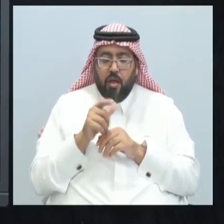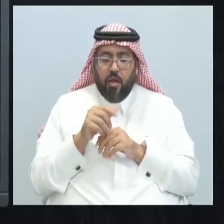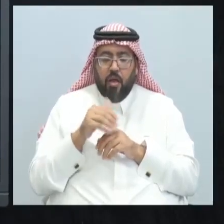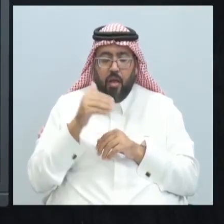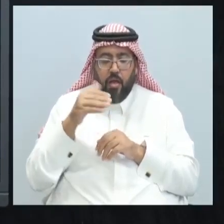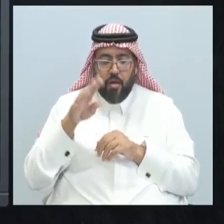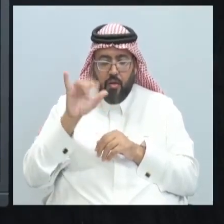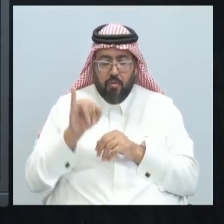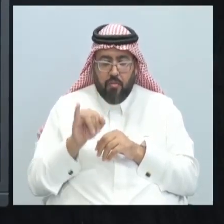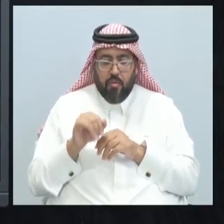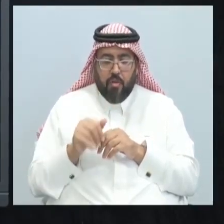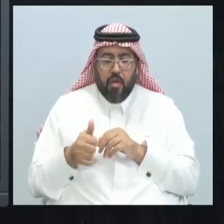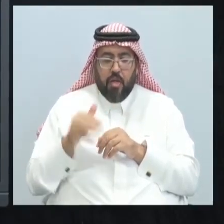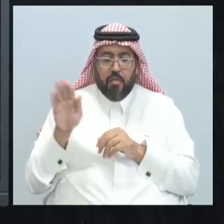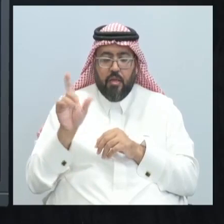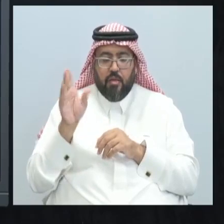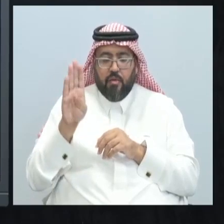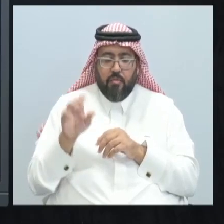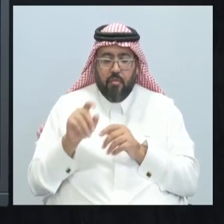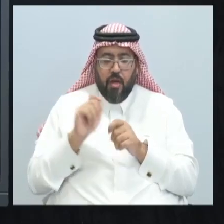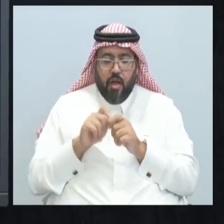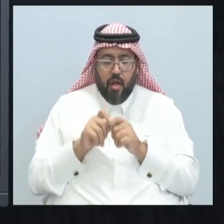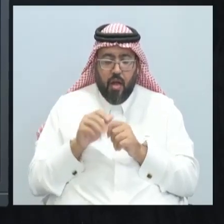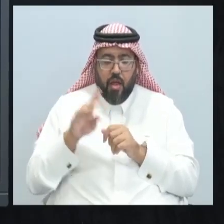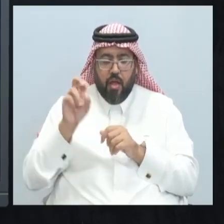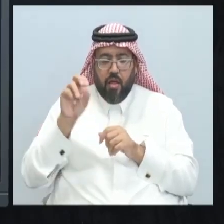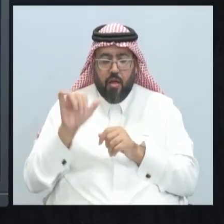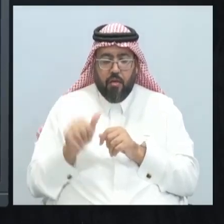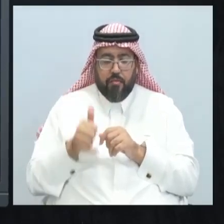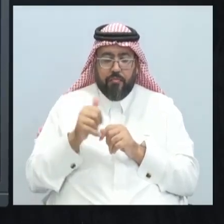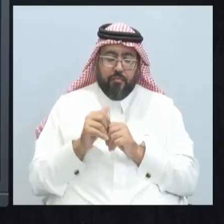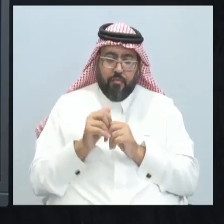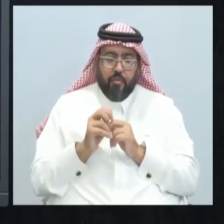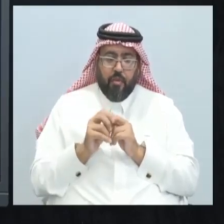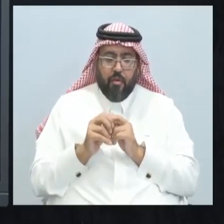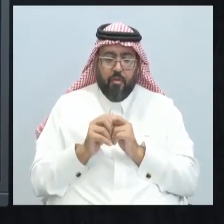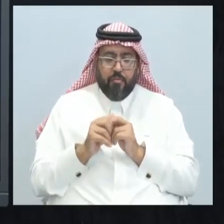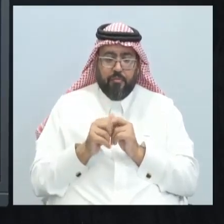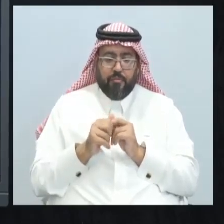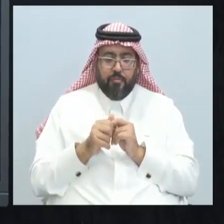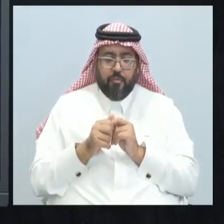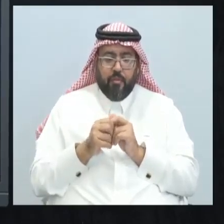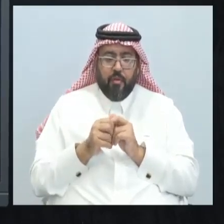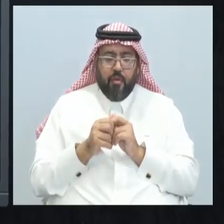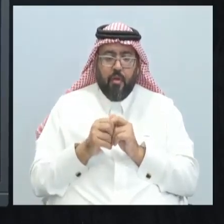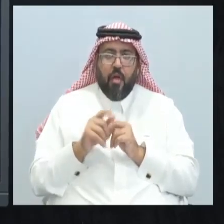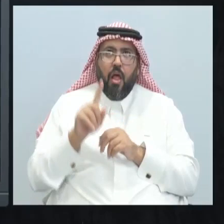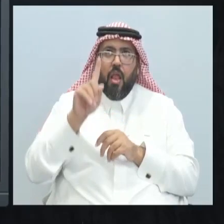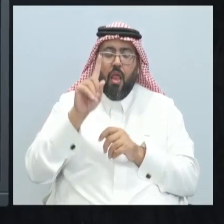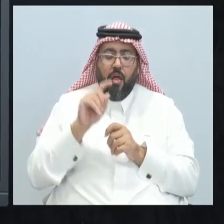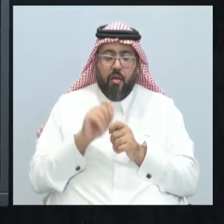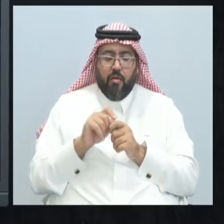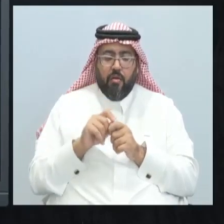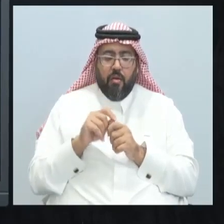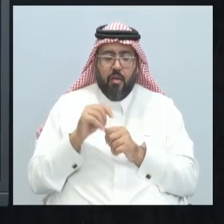من خياركم احسنكم اخلاقا ان من خيار م احسنكم اخلاقا فهؤلاء اهل الخير